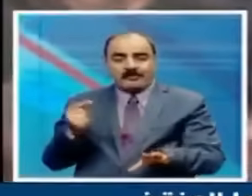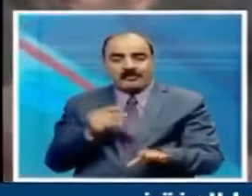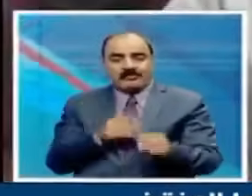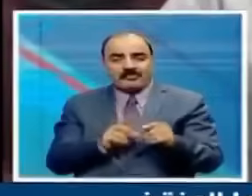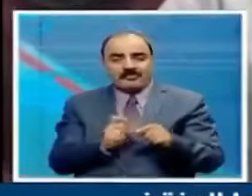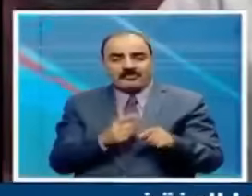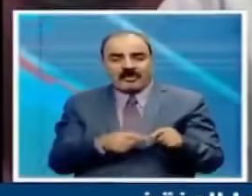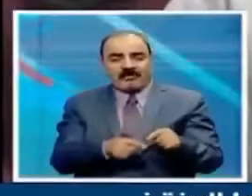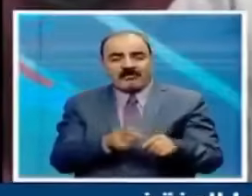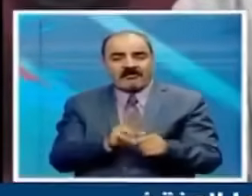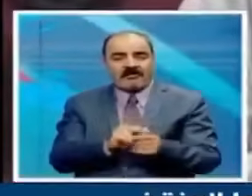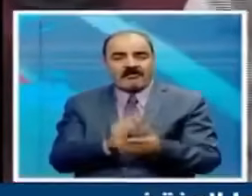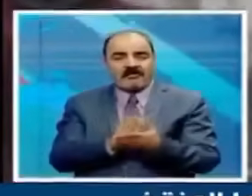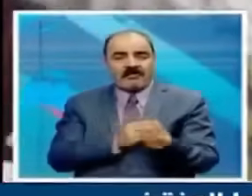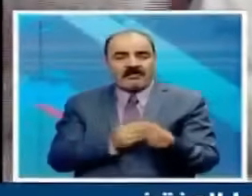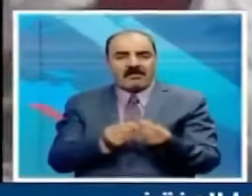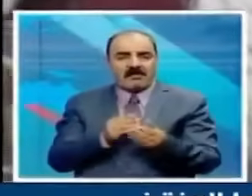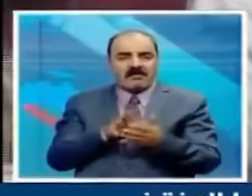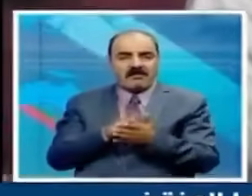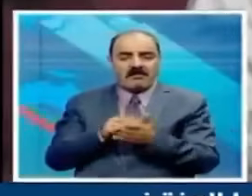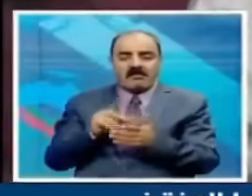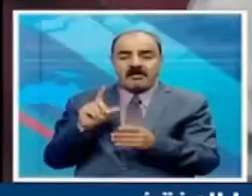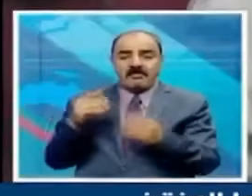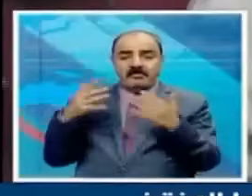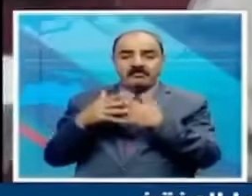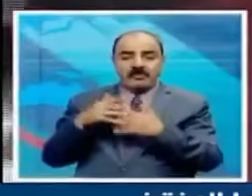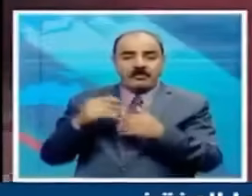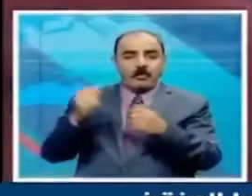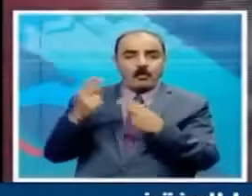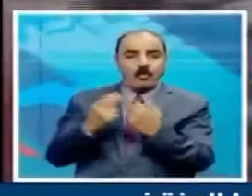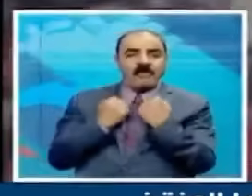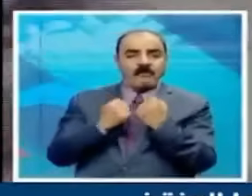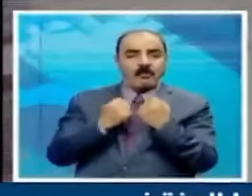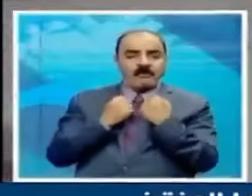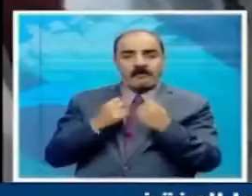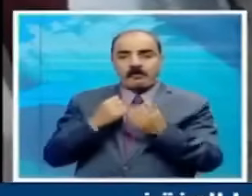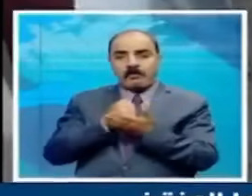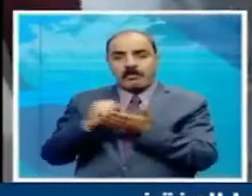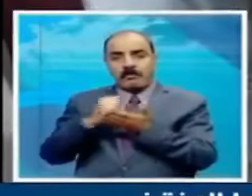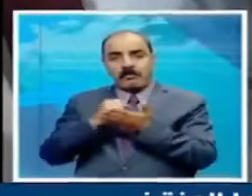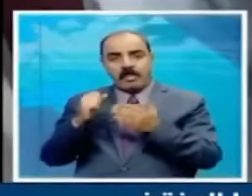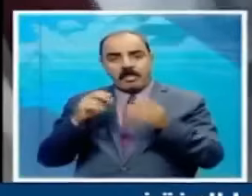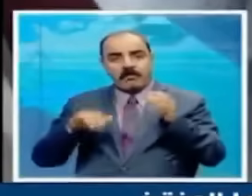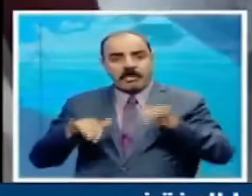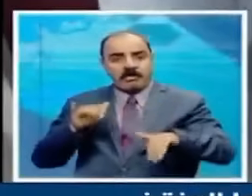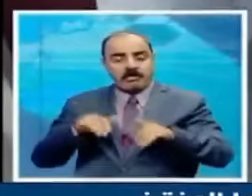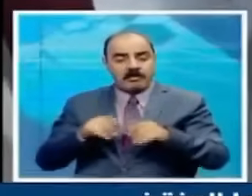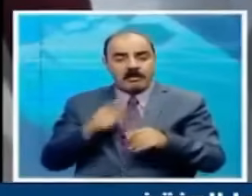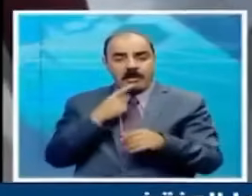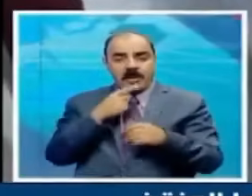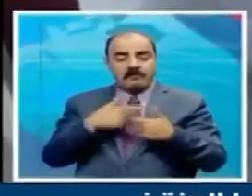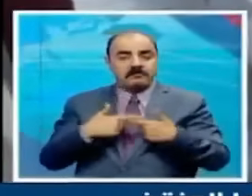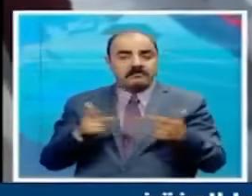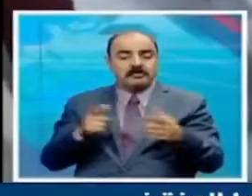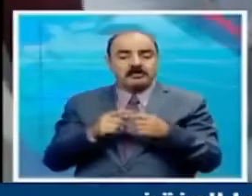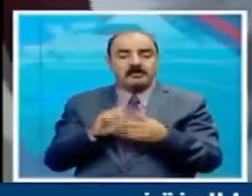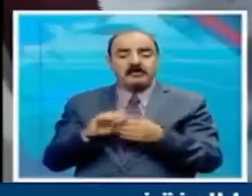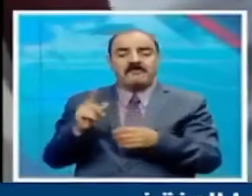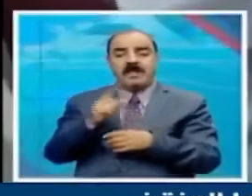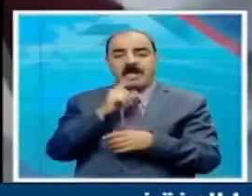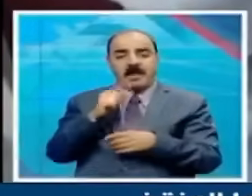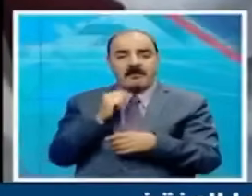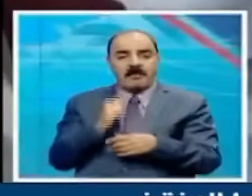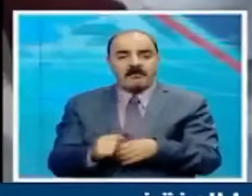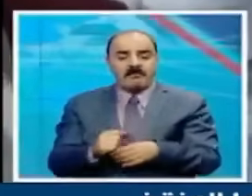تجميد المساهمات المالية من قبل 15 من الشركاء الأكبر. قالت المتحدثة باسم الوكالة